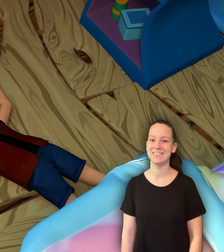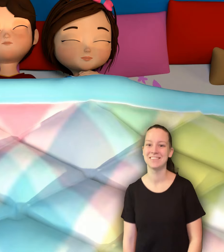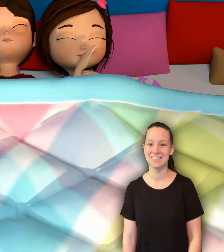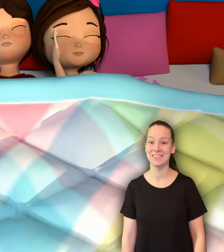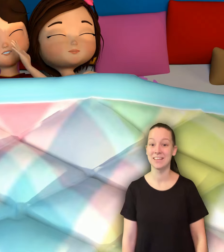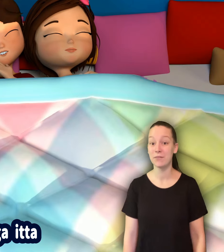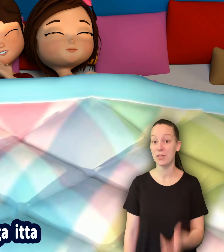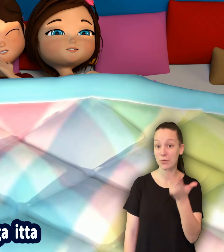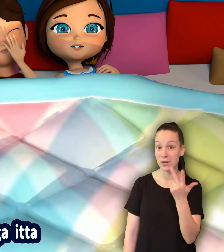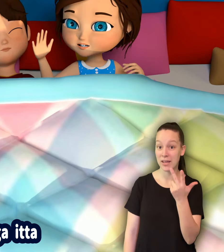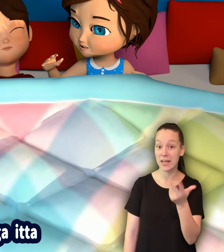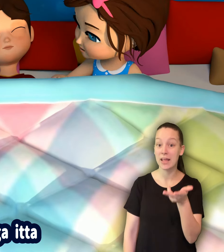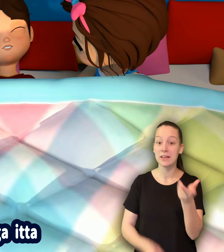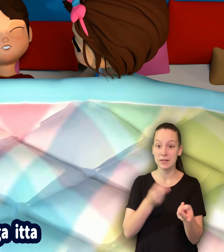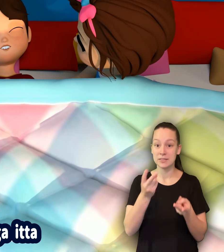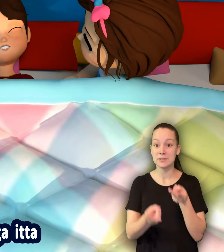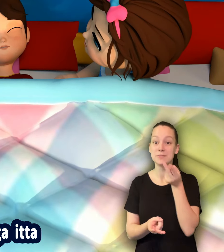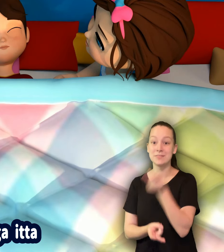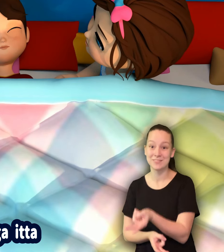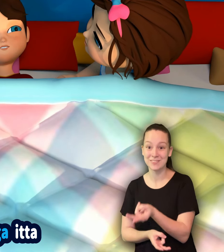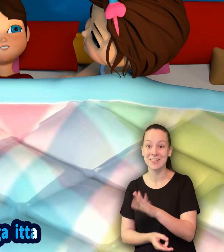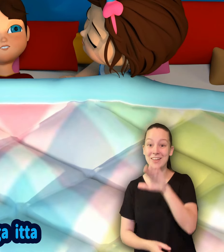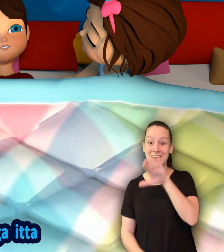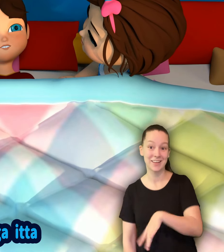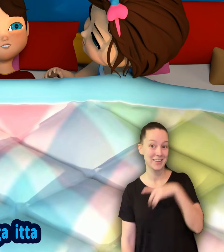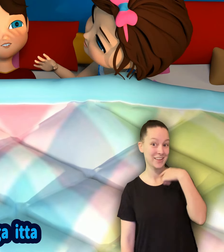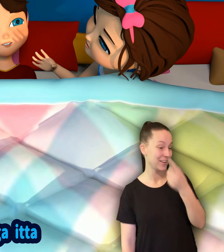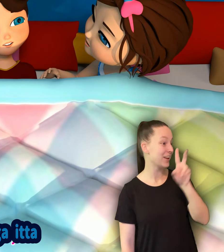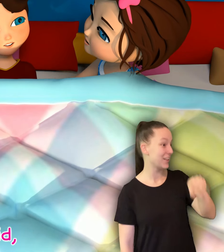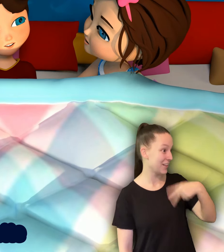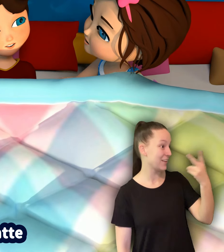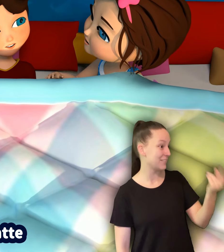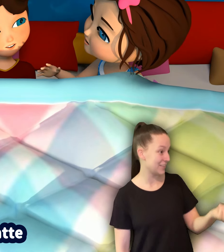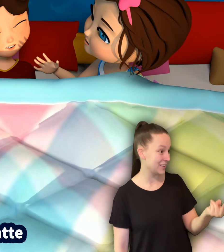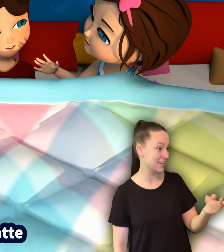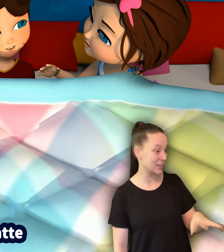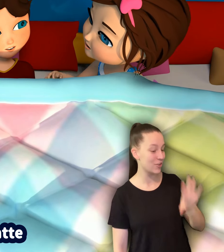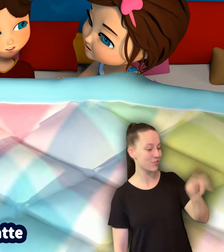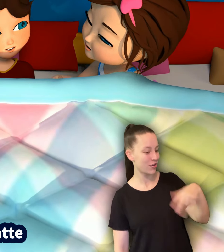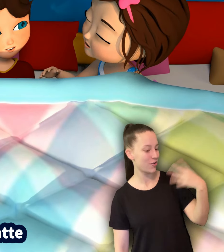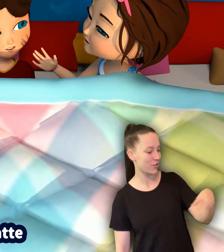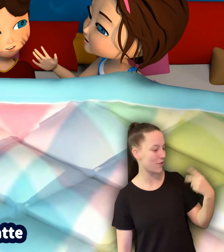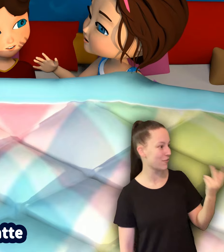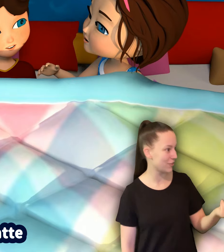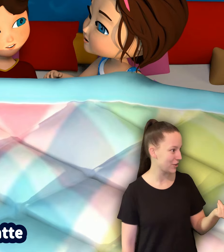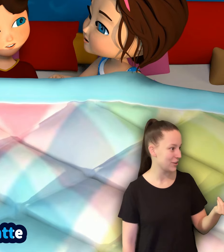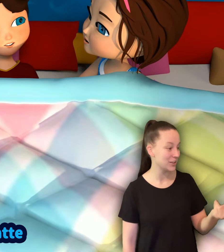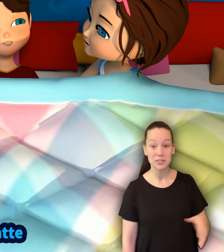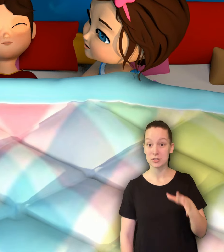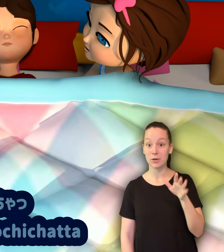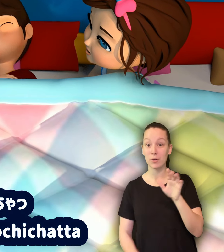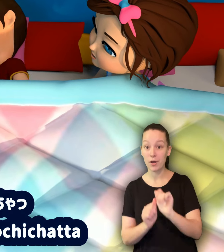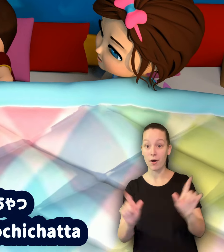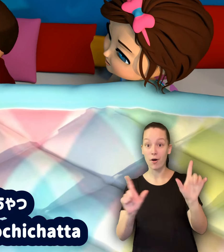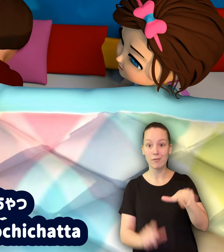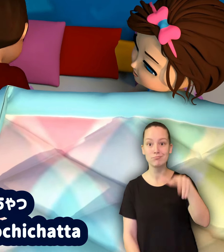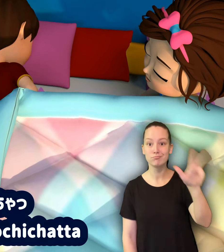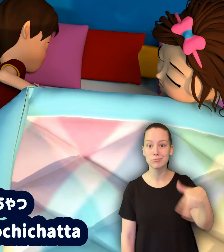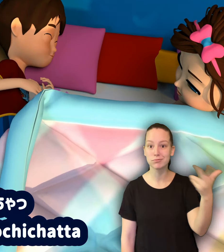たベッドに3匹ちびちゃんが行った転がって転がって